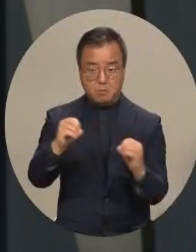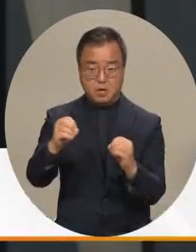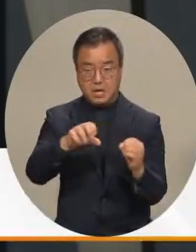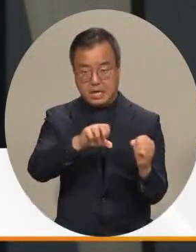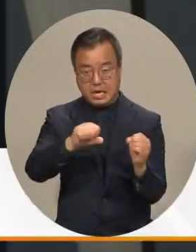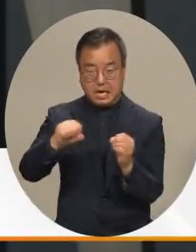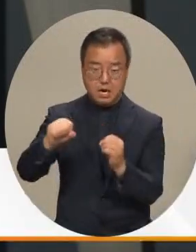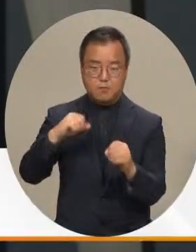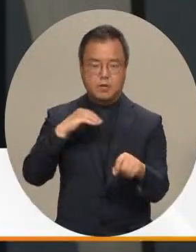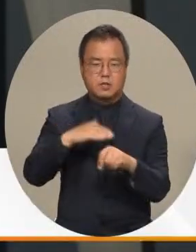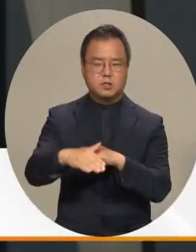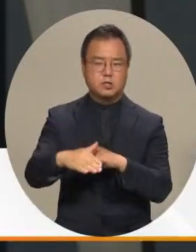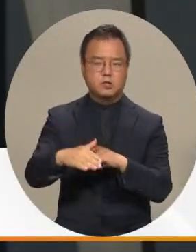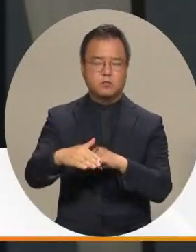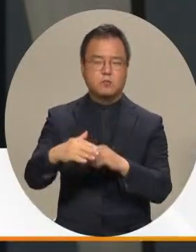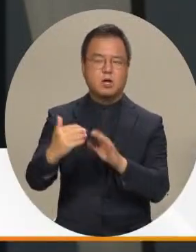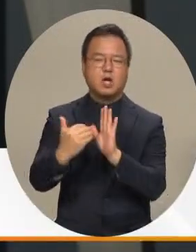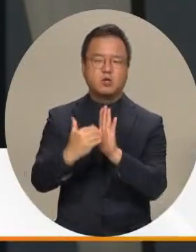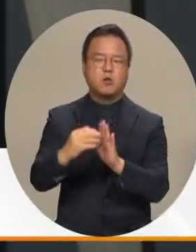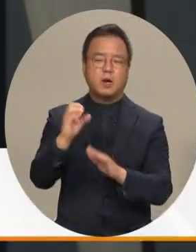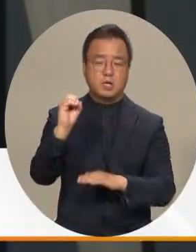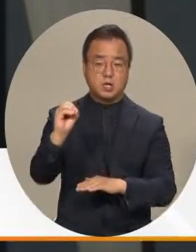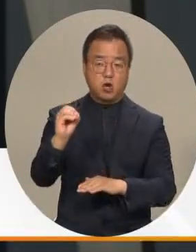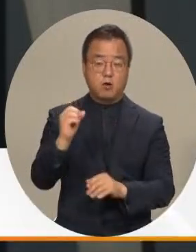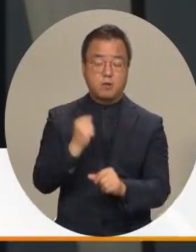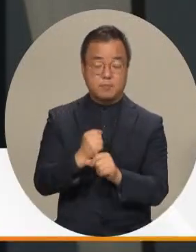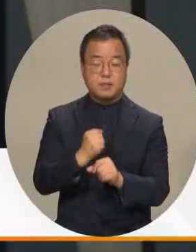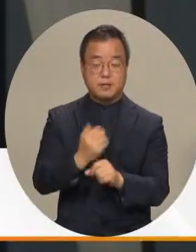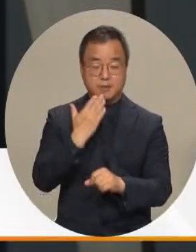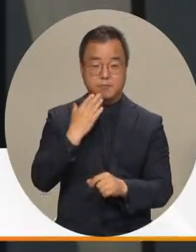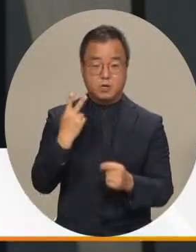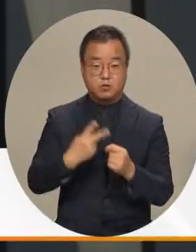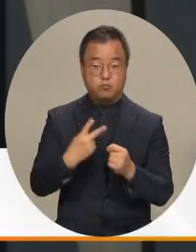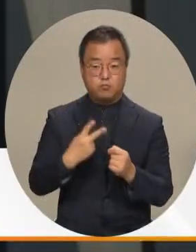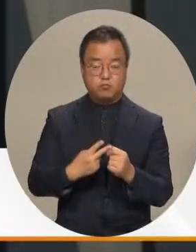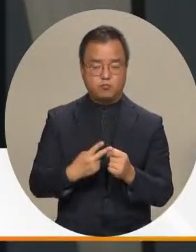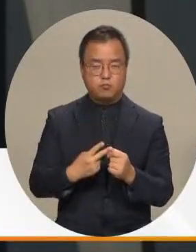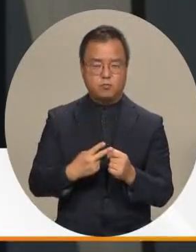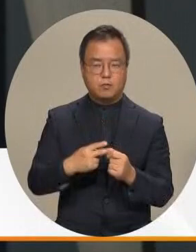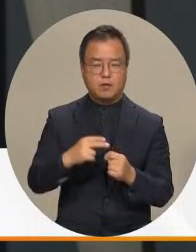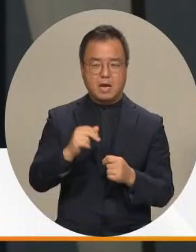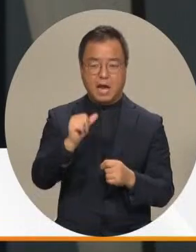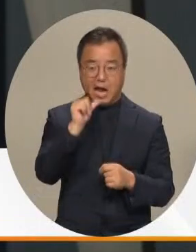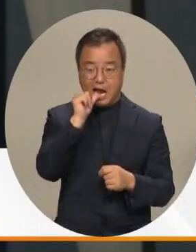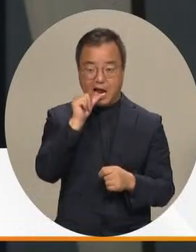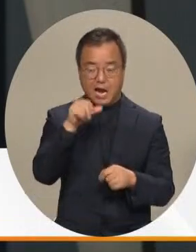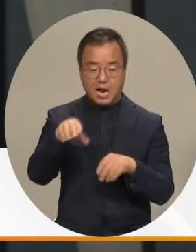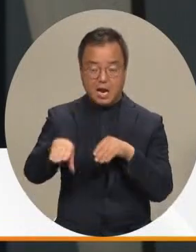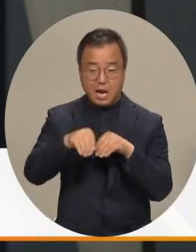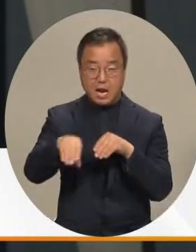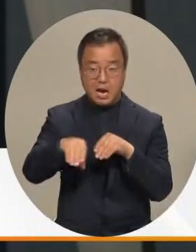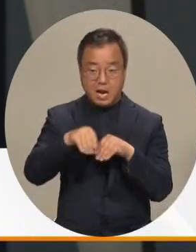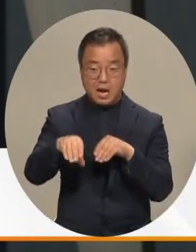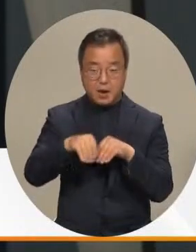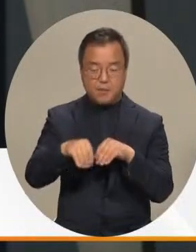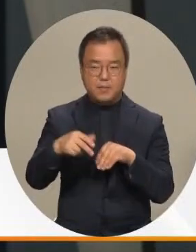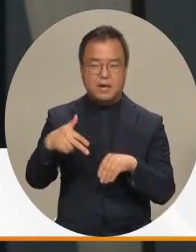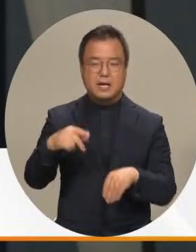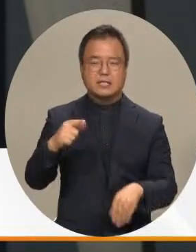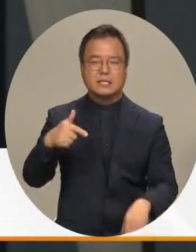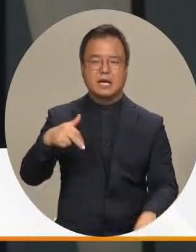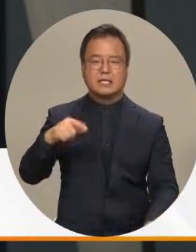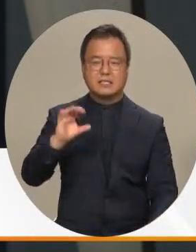이것을 초 전도현상이라고 하고요 다음으로는 초전도체 아래의 자석과 같은 자기장을 띤 물체가 놓여져 있을